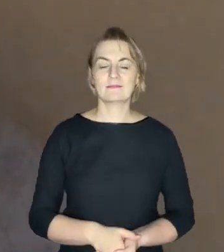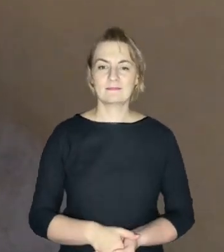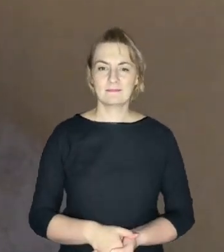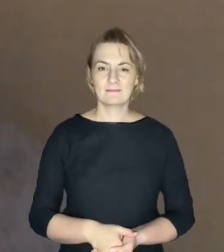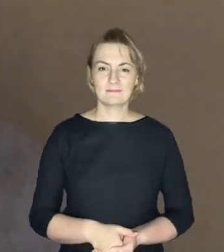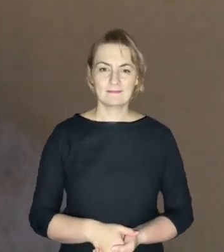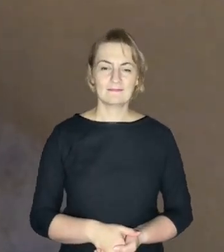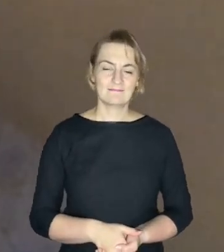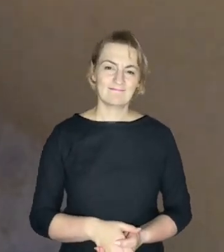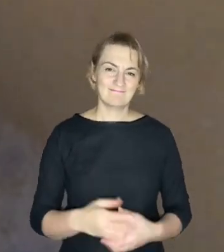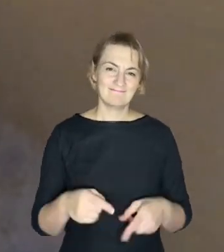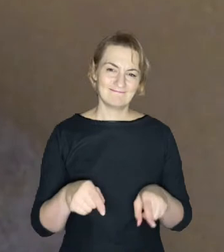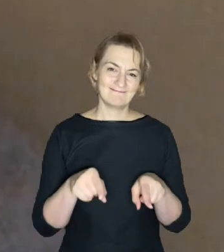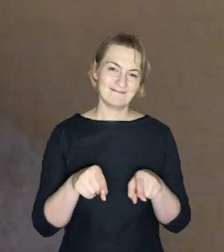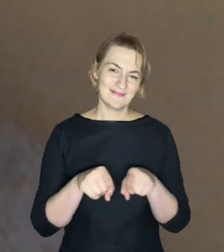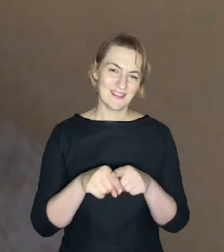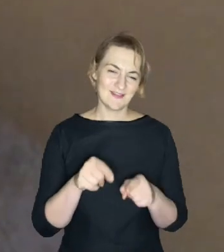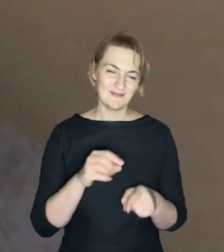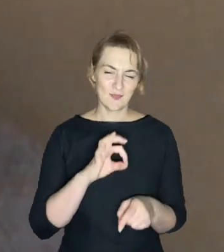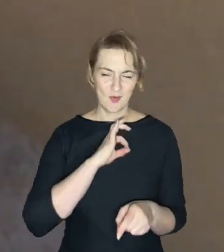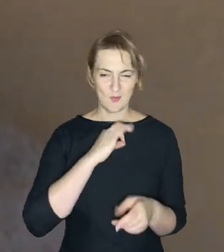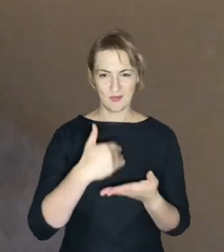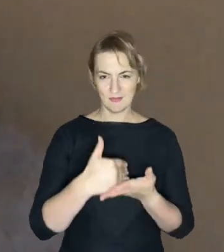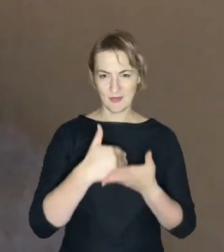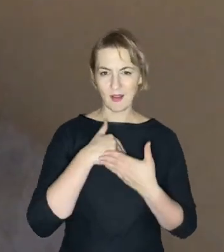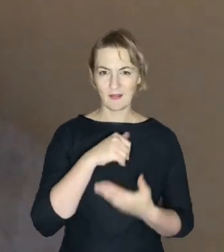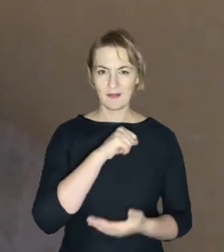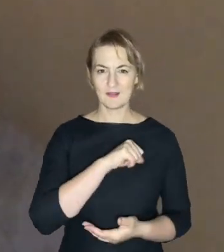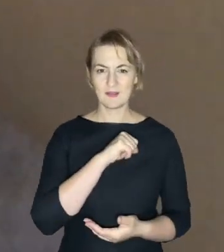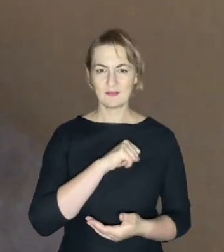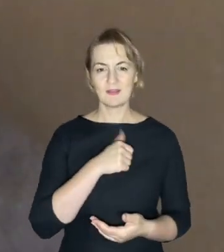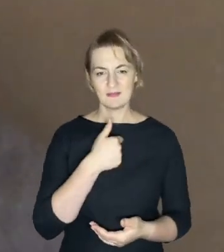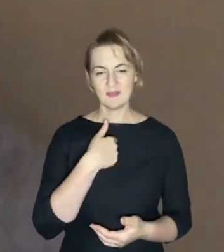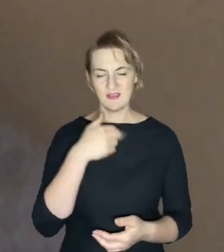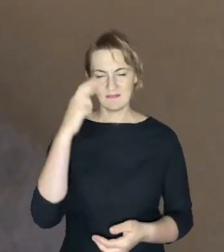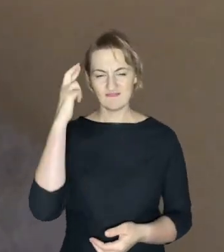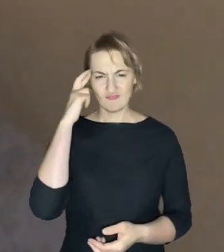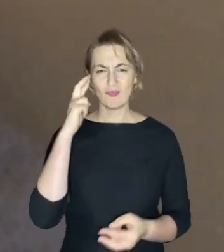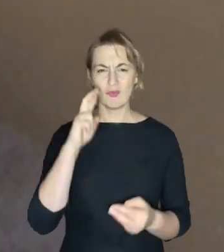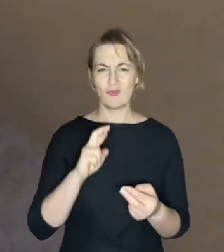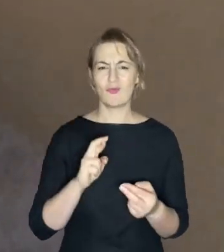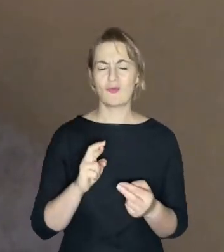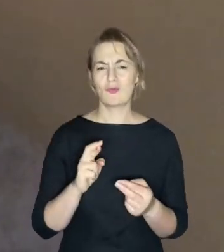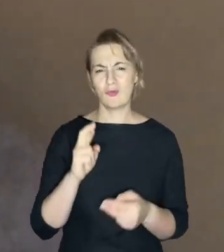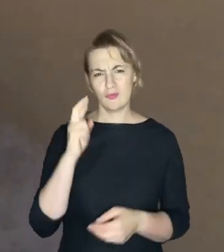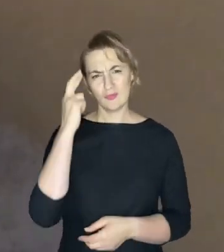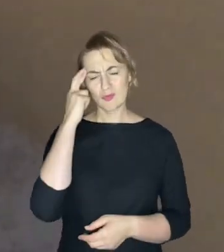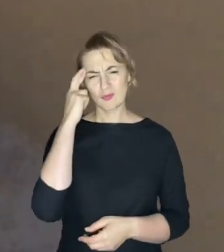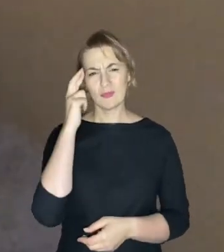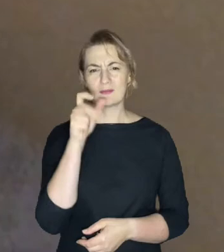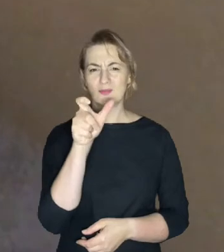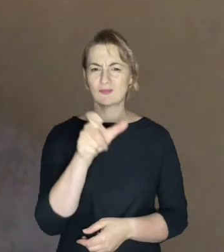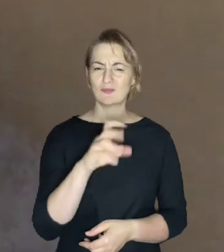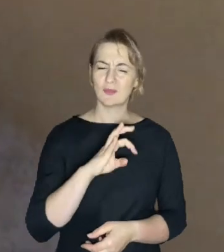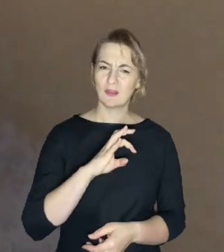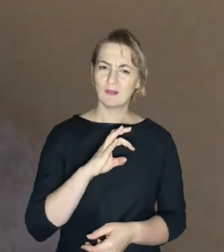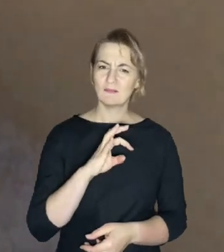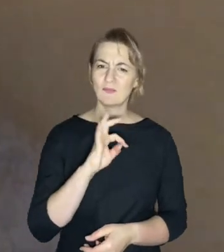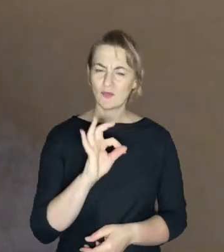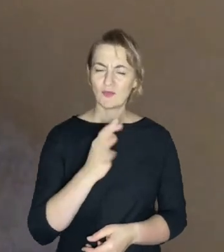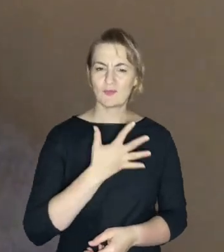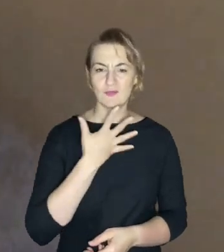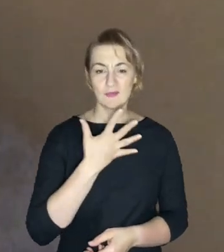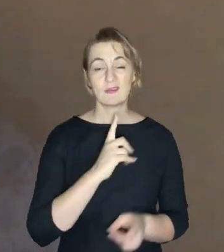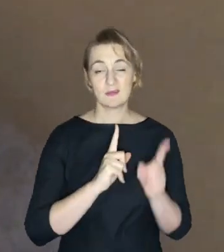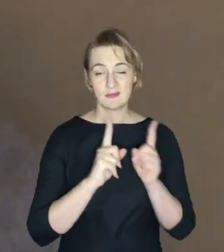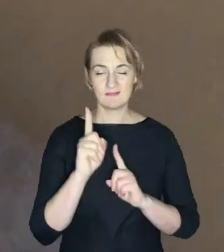czym ja zresztą, to jest moja rada dla mnie samego, bo ja rozumiem twoje uczucia, też po prostu od czasu do czasu mnie